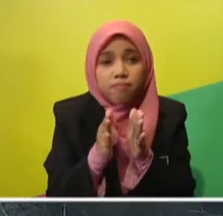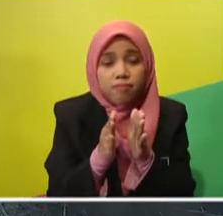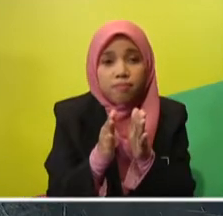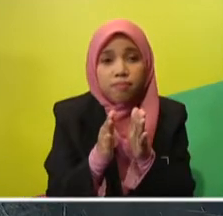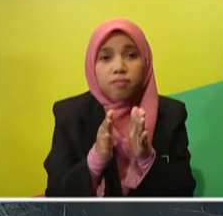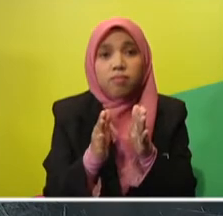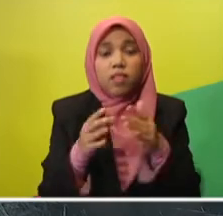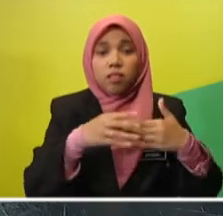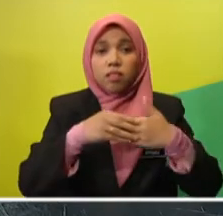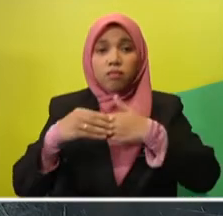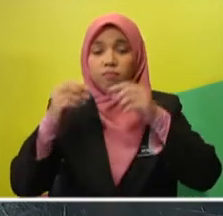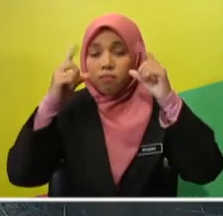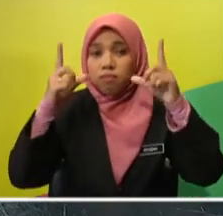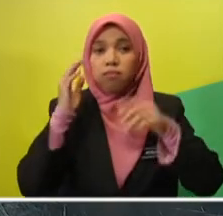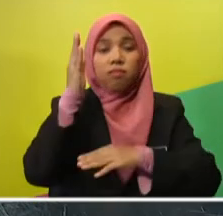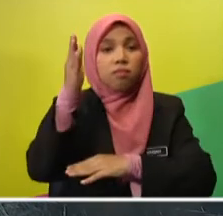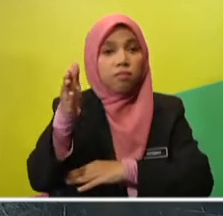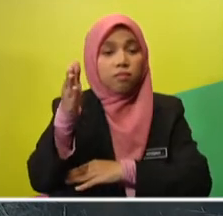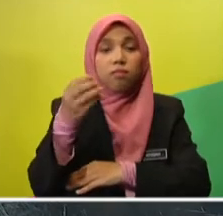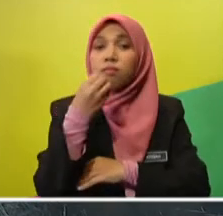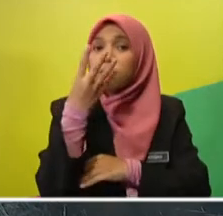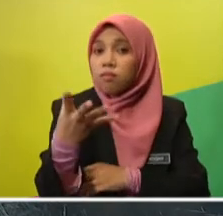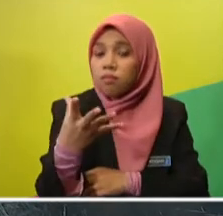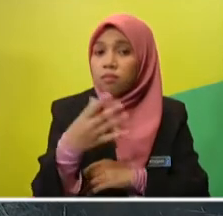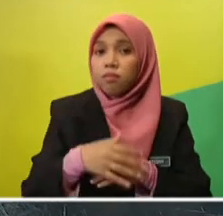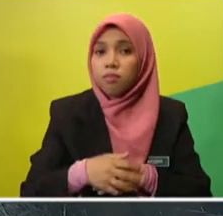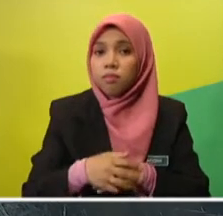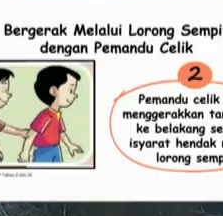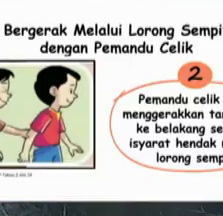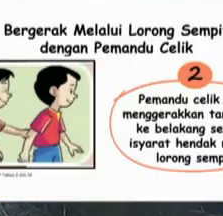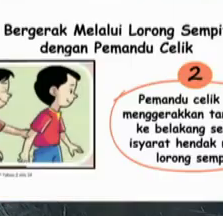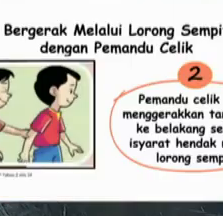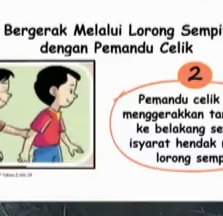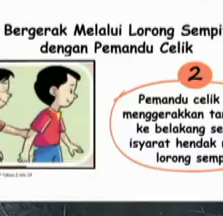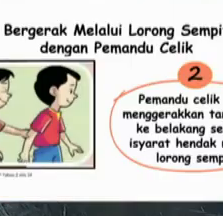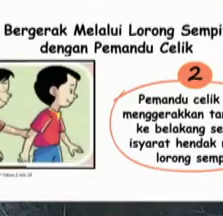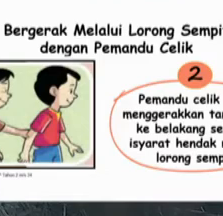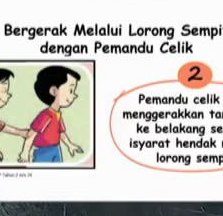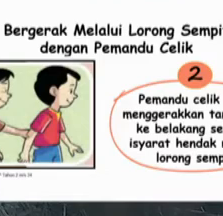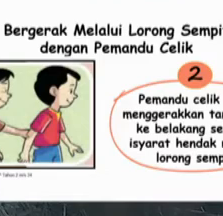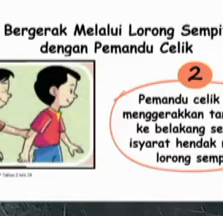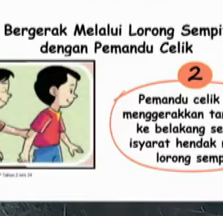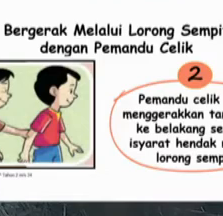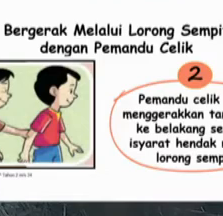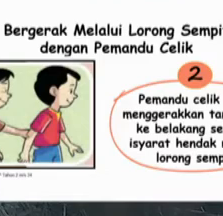gerakkan tangan dia bahawa klien perlu merubah lalu posisinya. Okey, next.